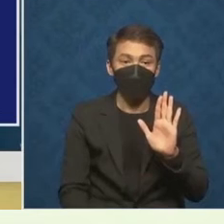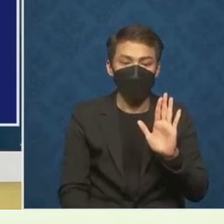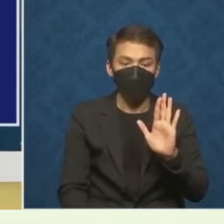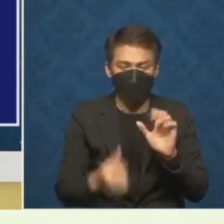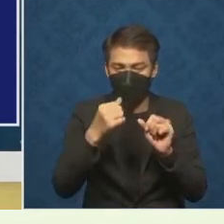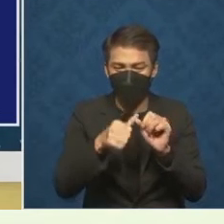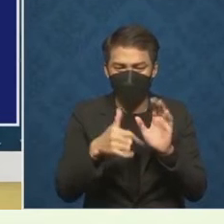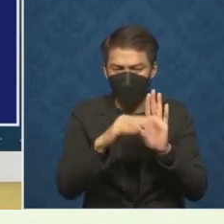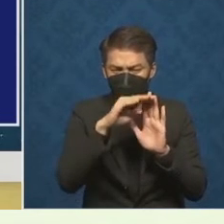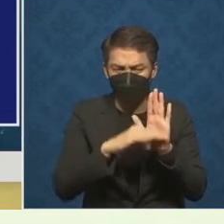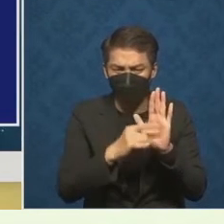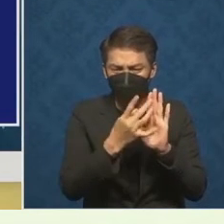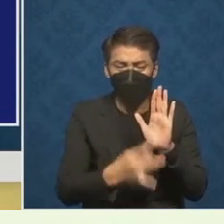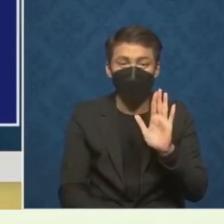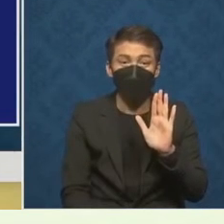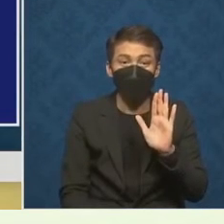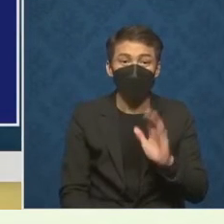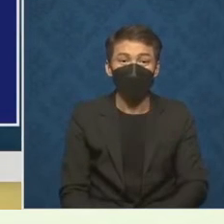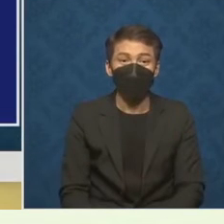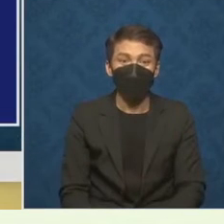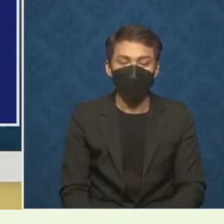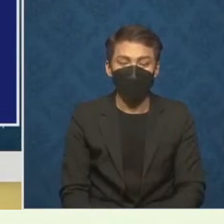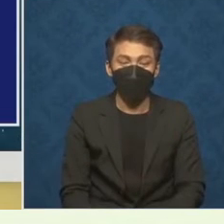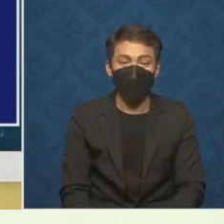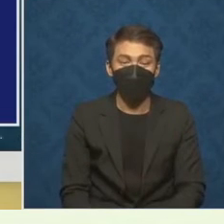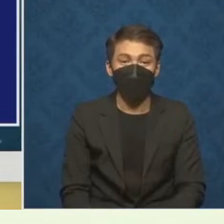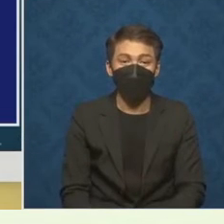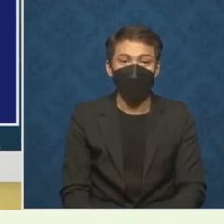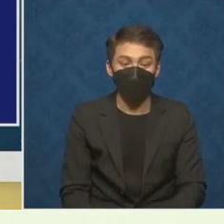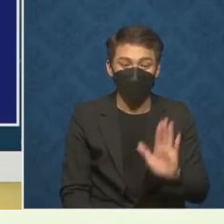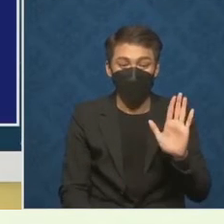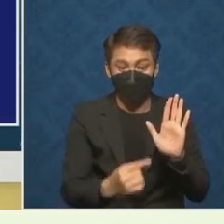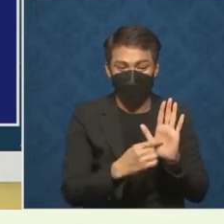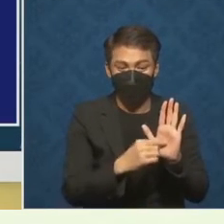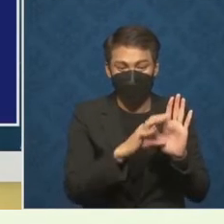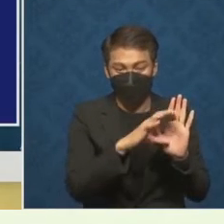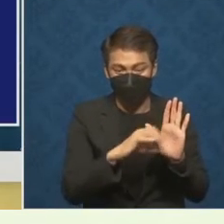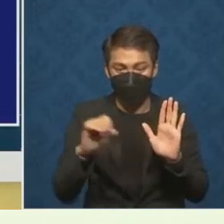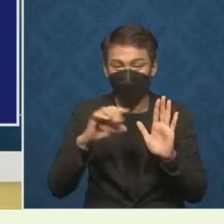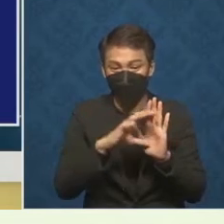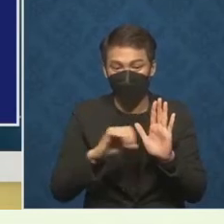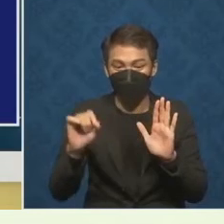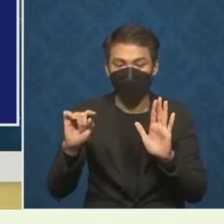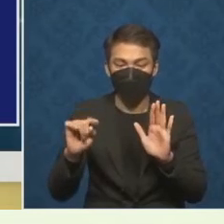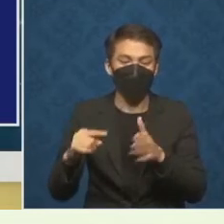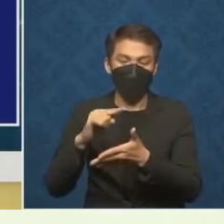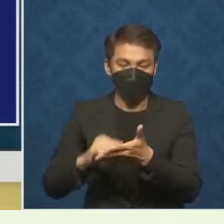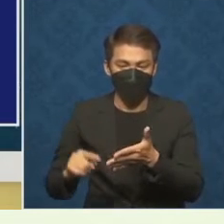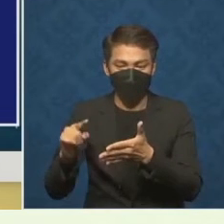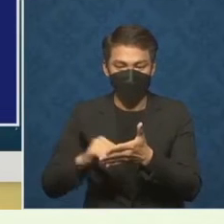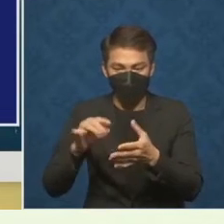ะมาเพื่อที่จะไปลงคะแนนแทนเขาเพราะอะไรเพราะในหมู่บ้าน